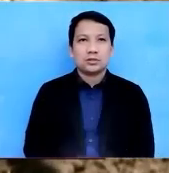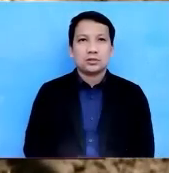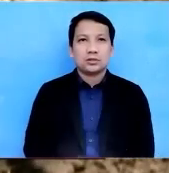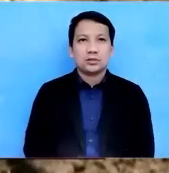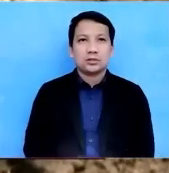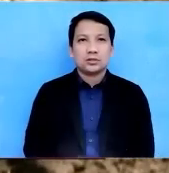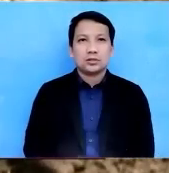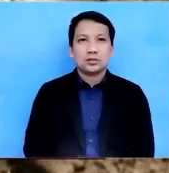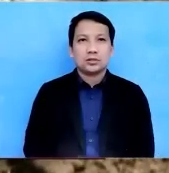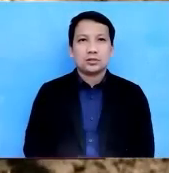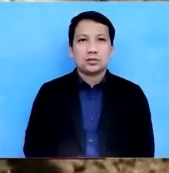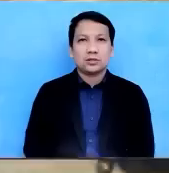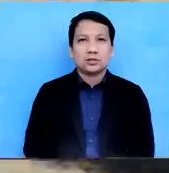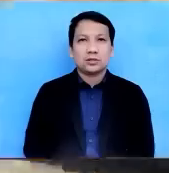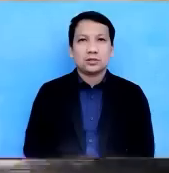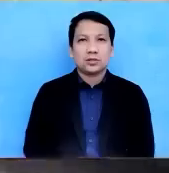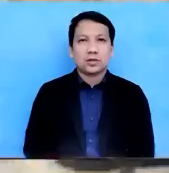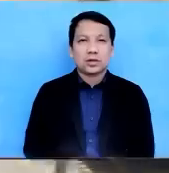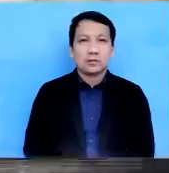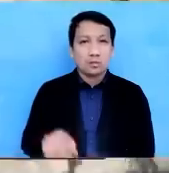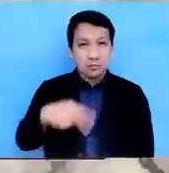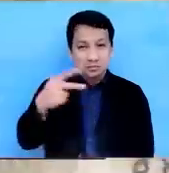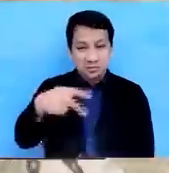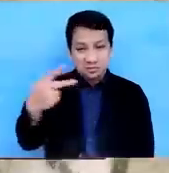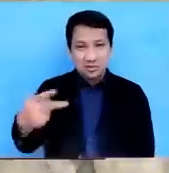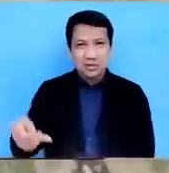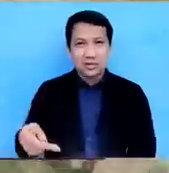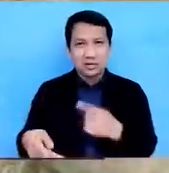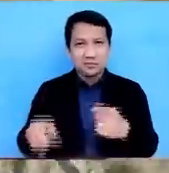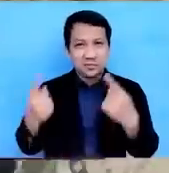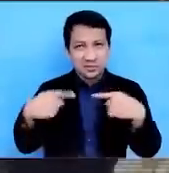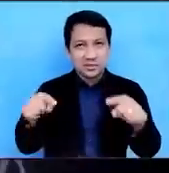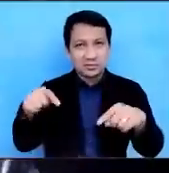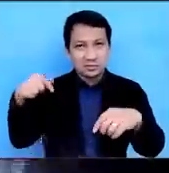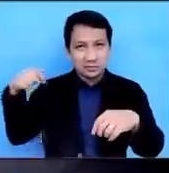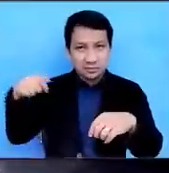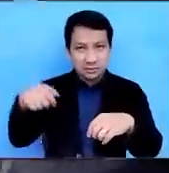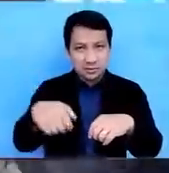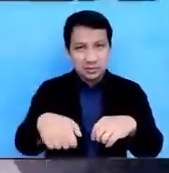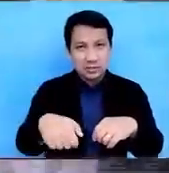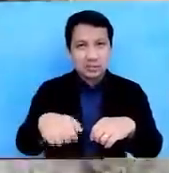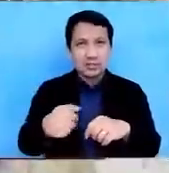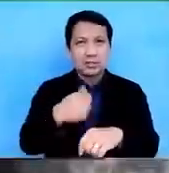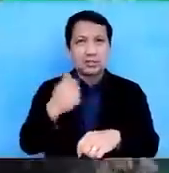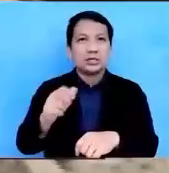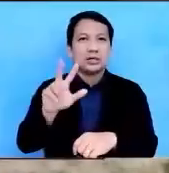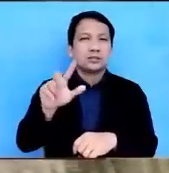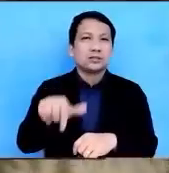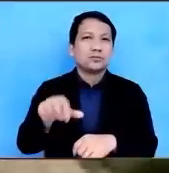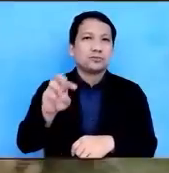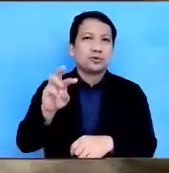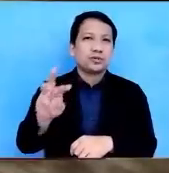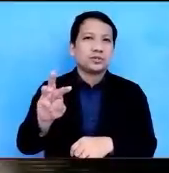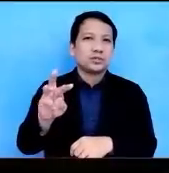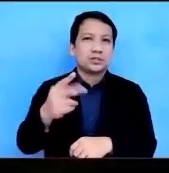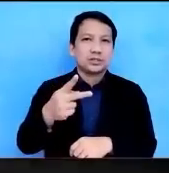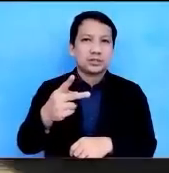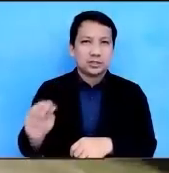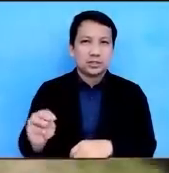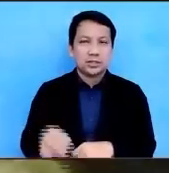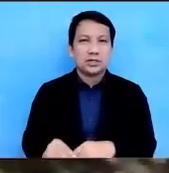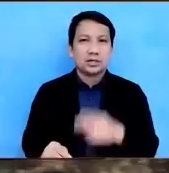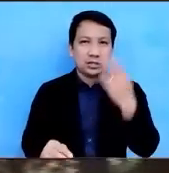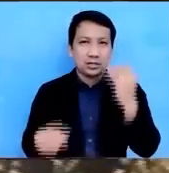at bumabalentong, pero meron namang success na nakakababa sa layong 3.6 kilometers. Target